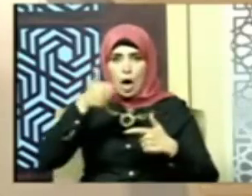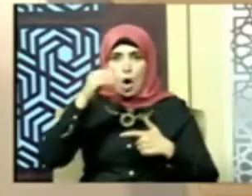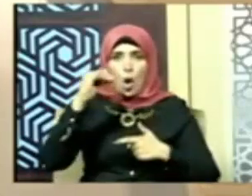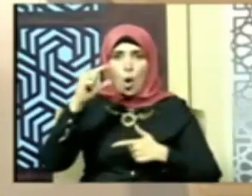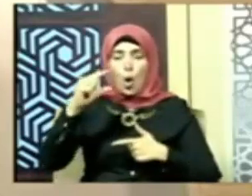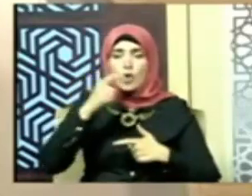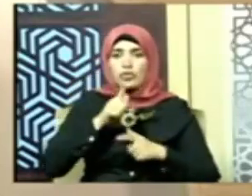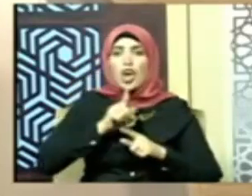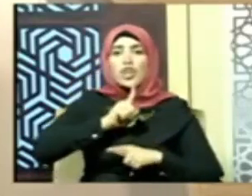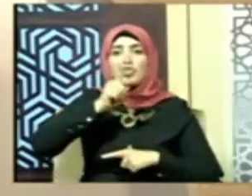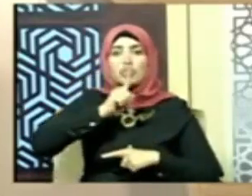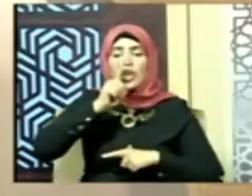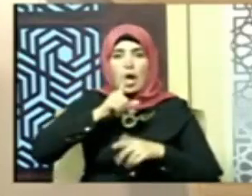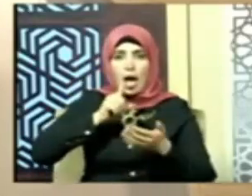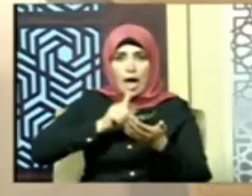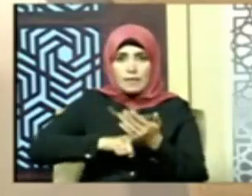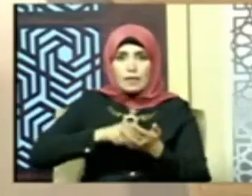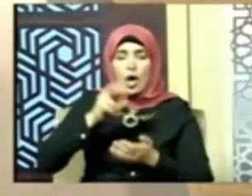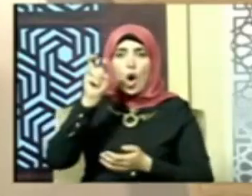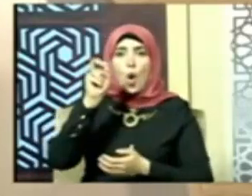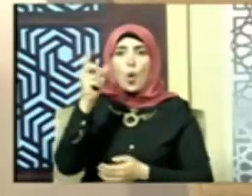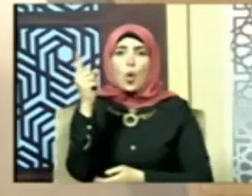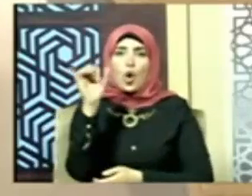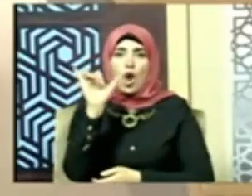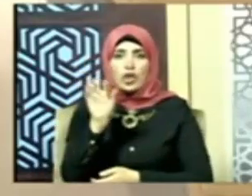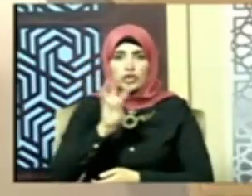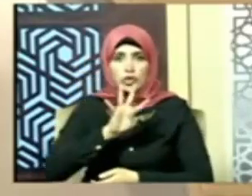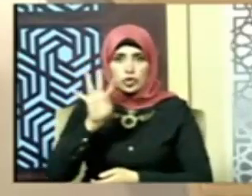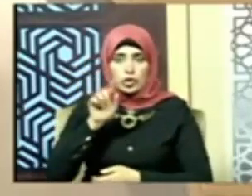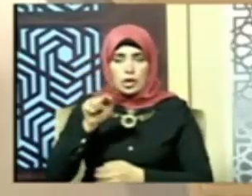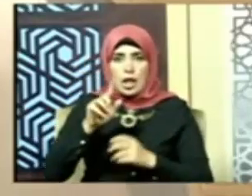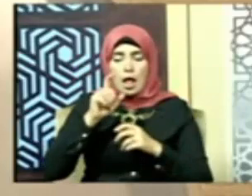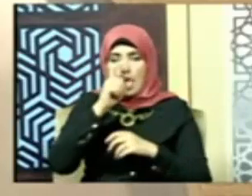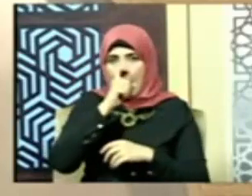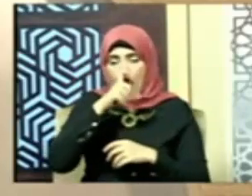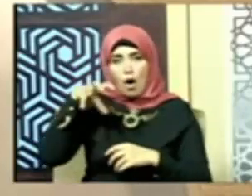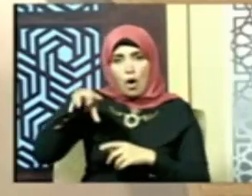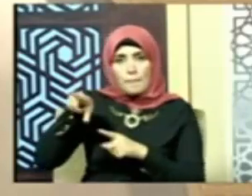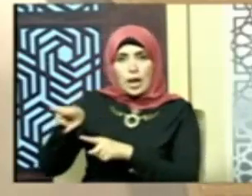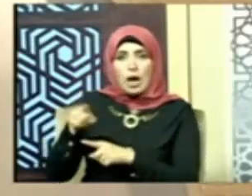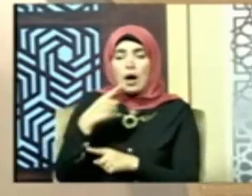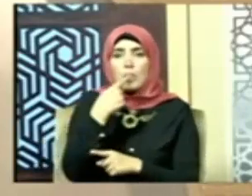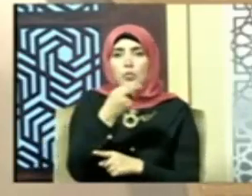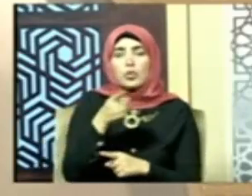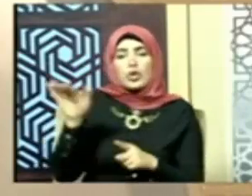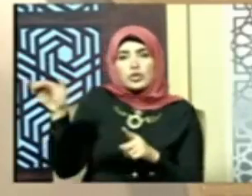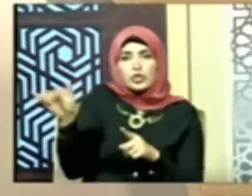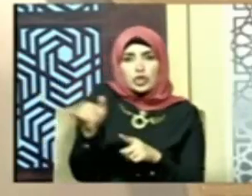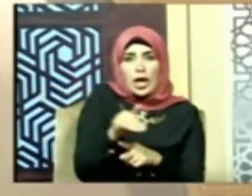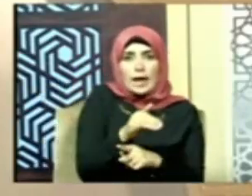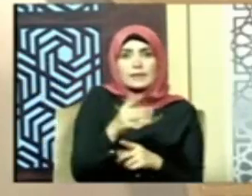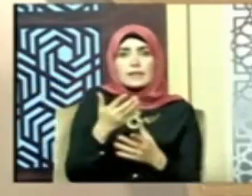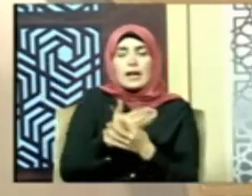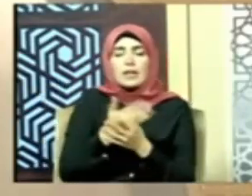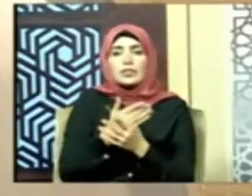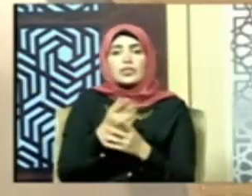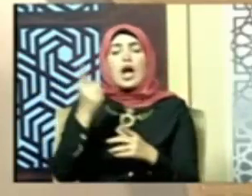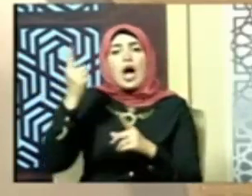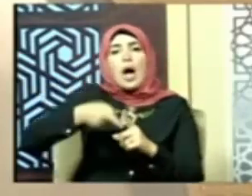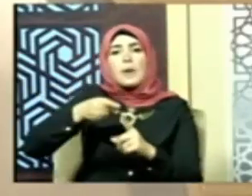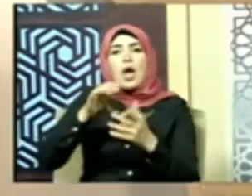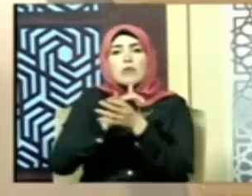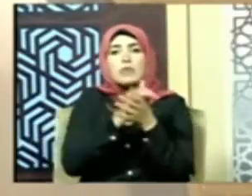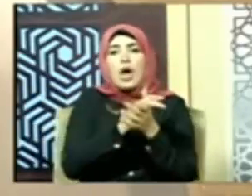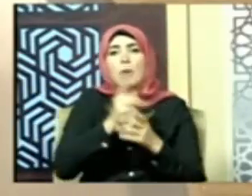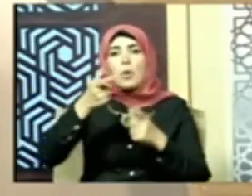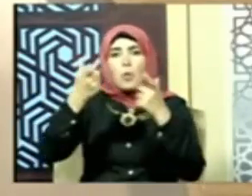وقضيدها وجاءت لتنهي أمر محمد صلى الله عليه وسلم وأمر أصحابه